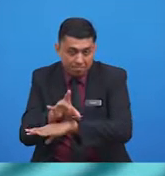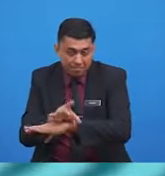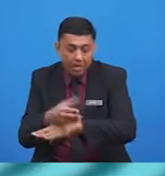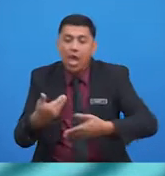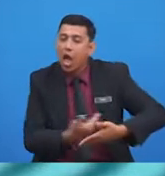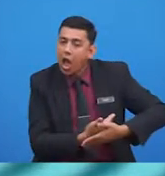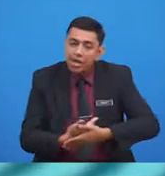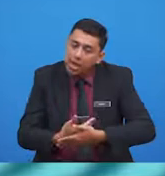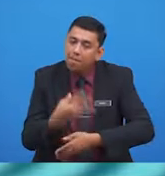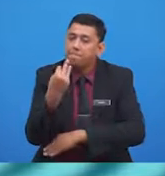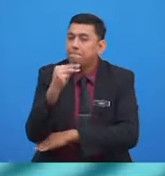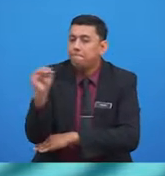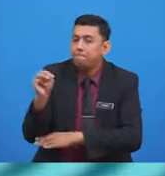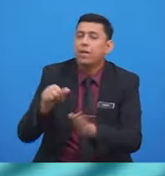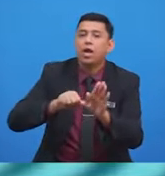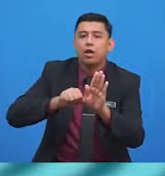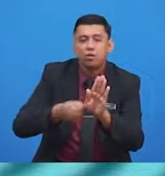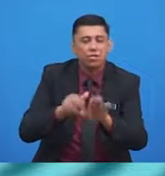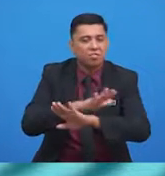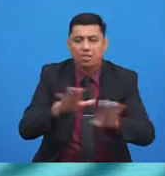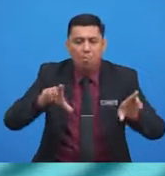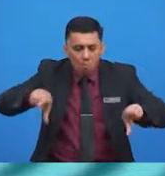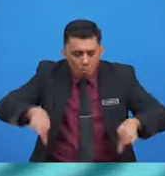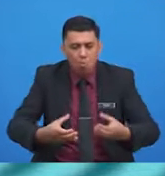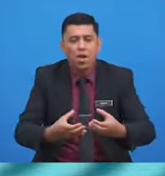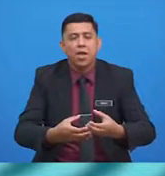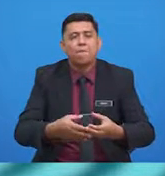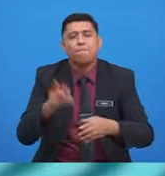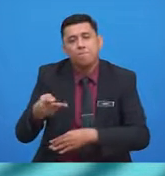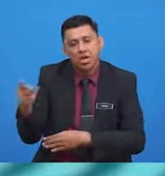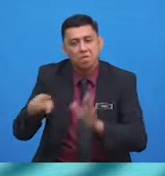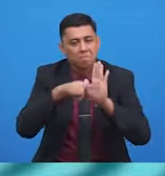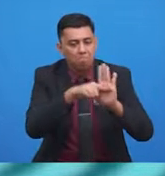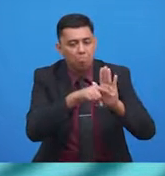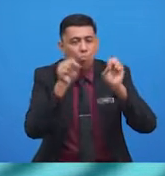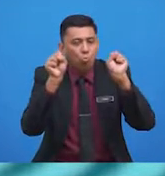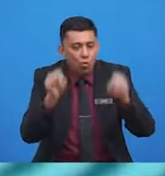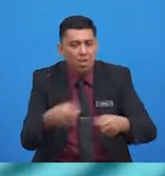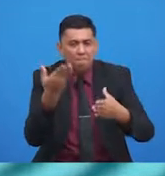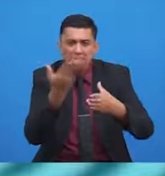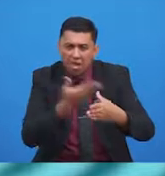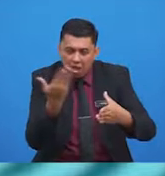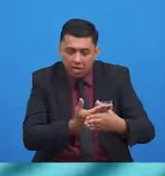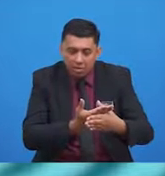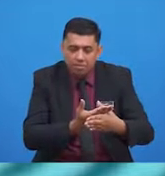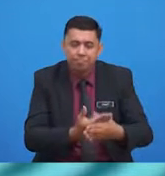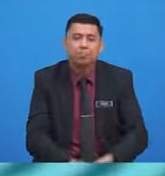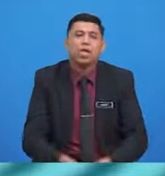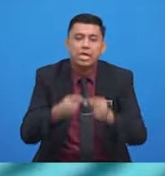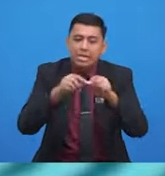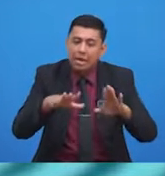anak mereka agar tidak melakukan perkara negatif yang boleh mengganggu